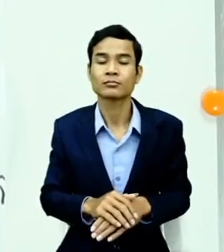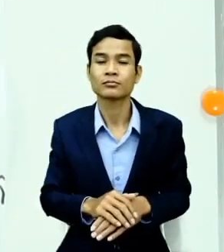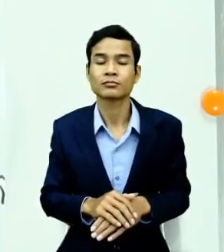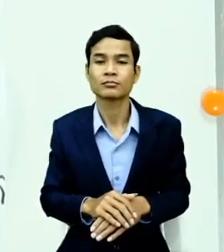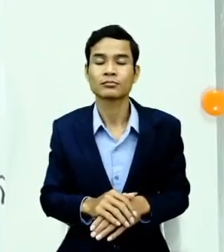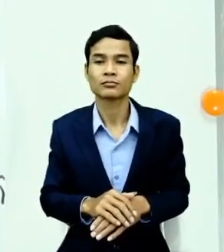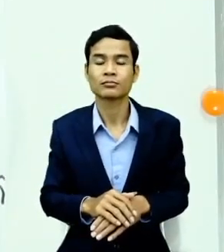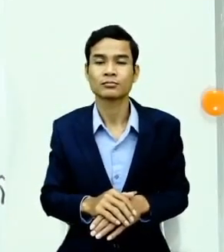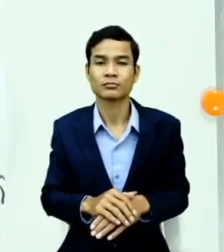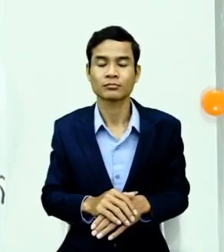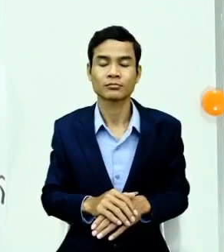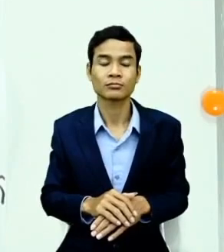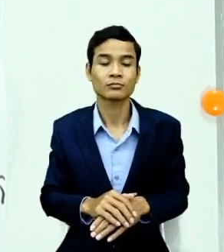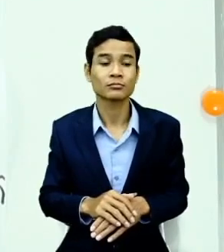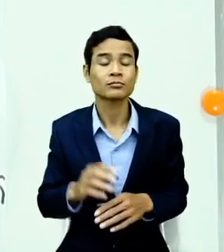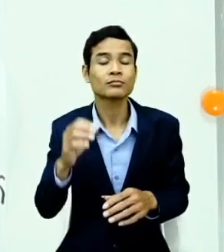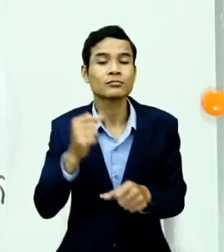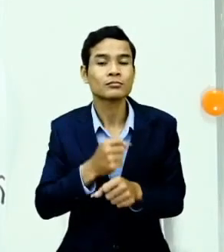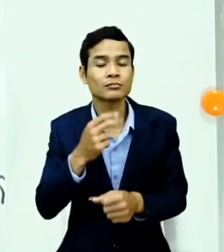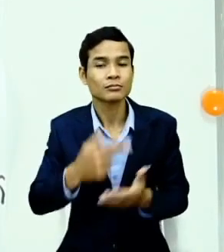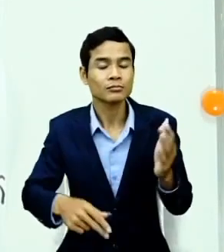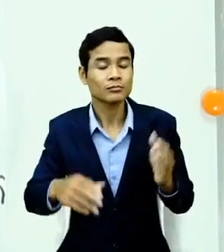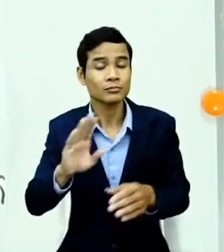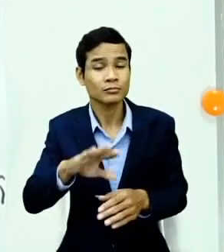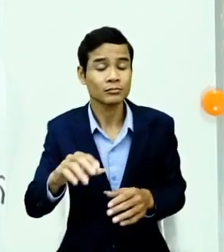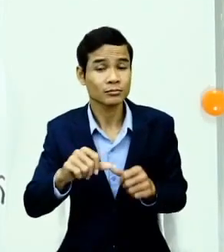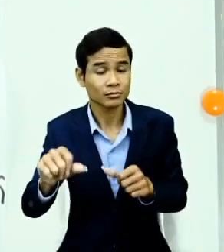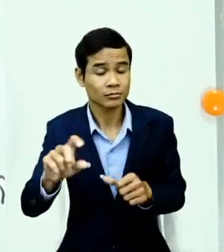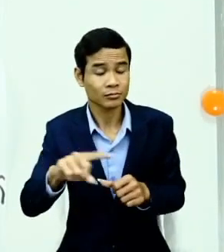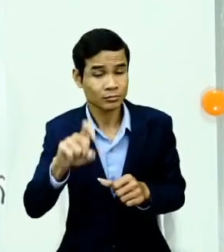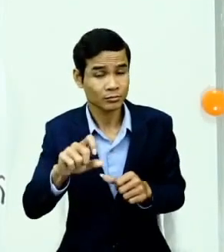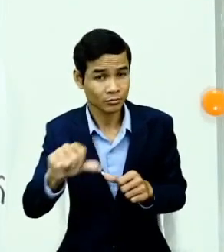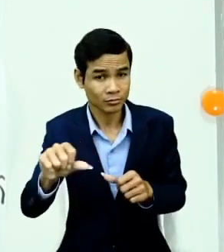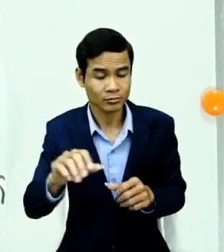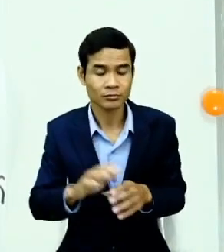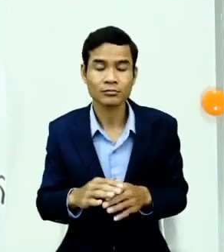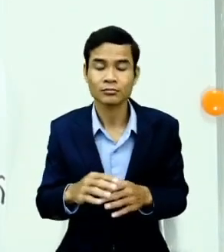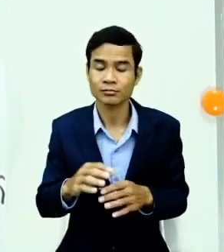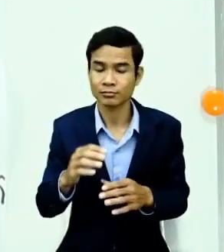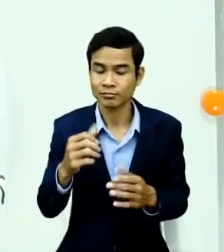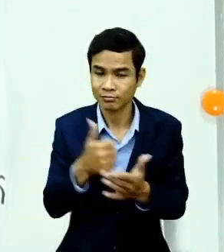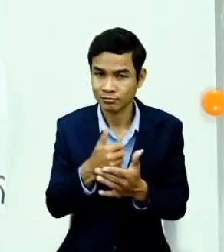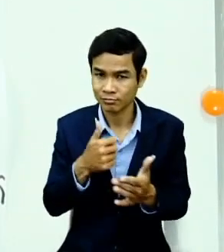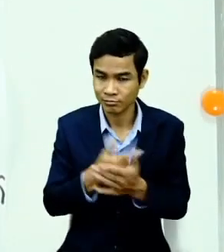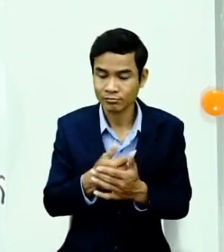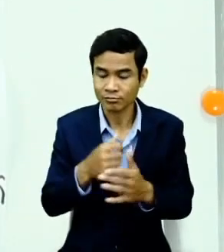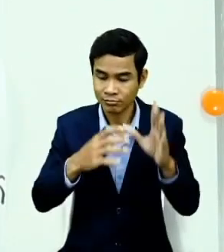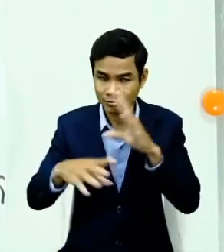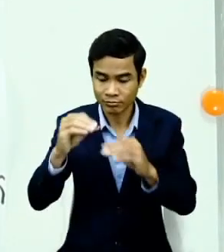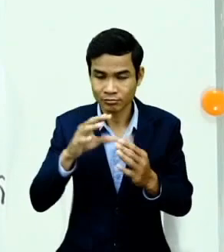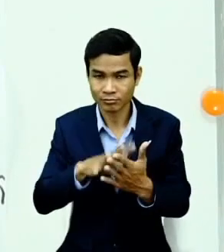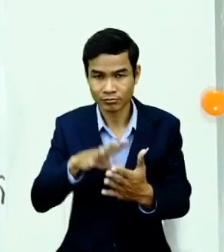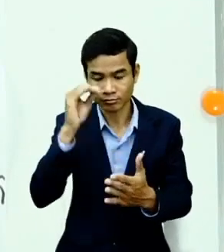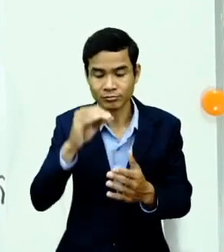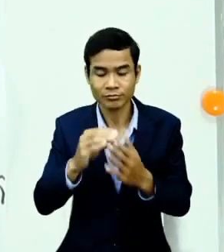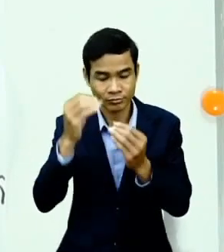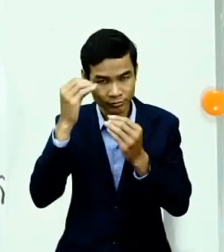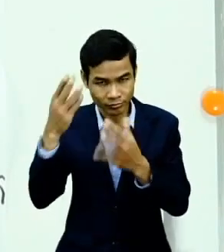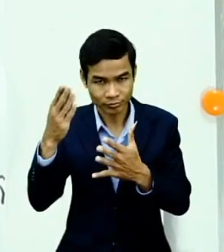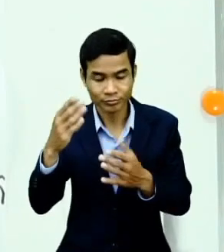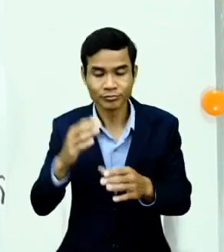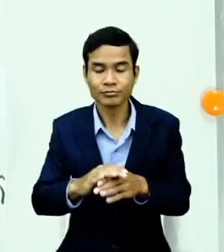chẳng cái xu tiết thà thua vậy mình ạt con cha cứ cha khất khăm rin sốt đàm